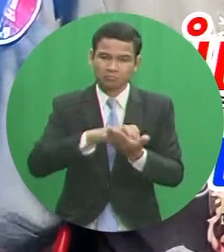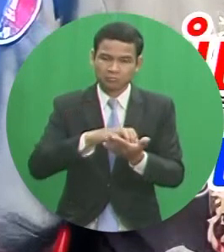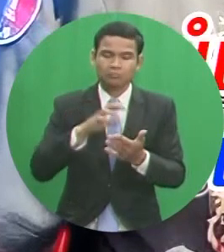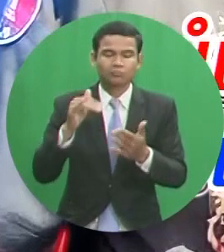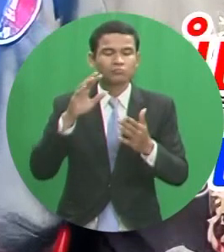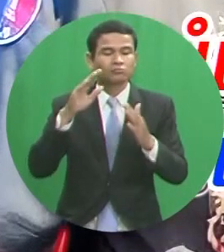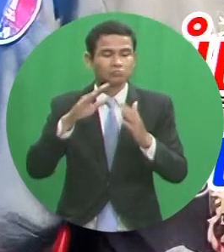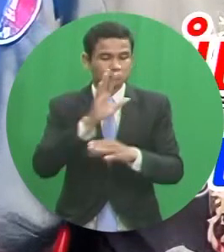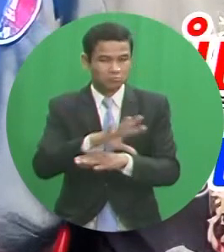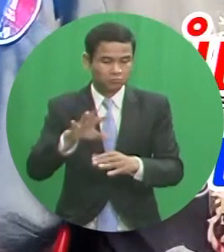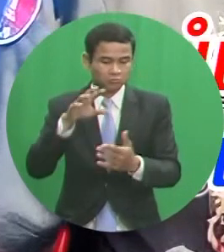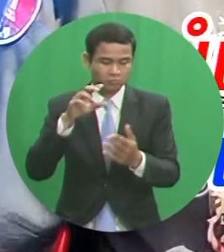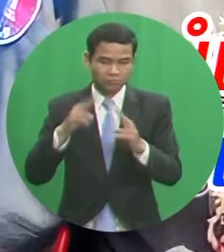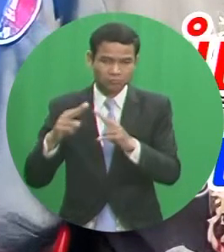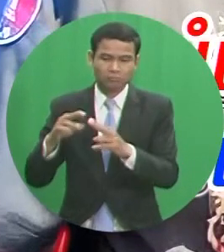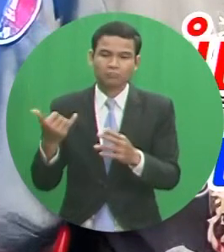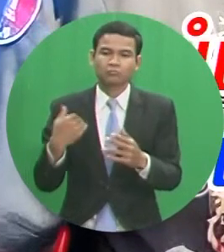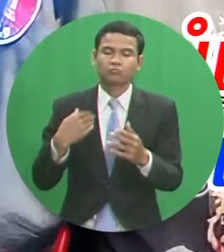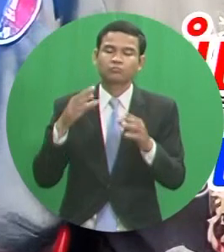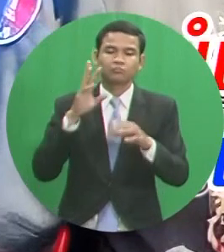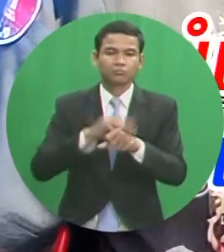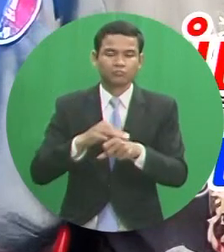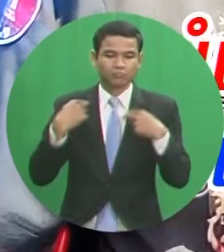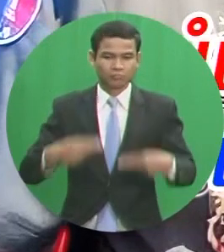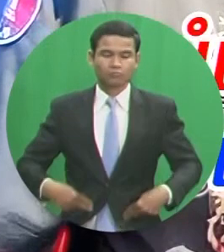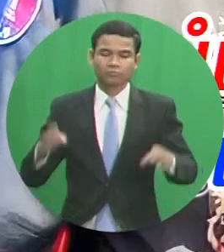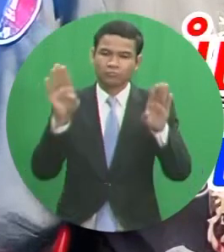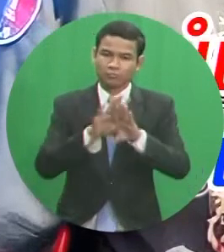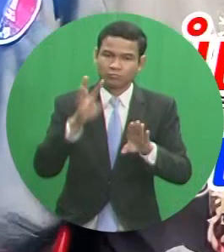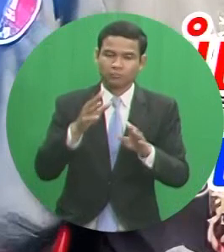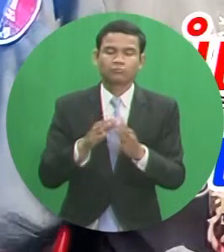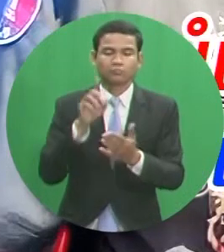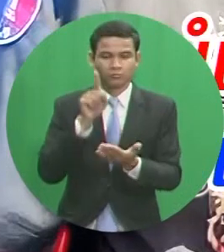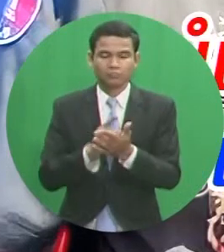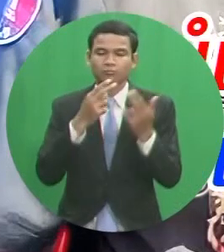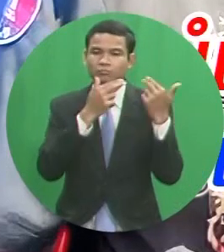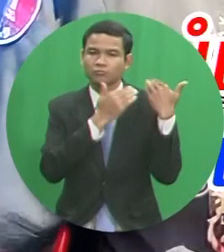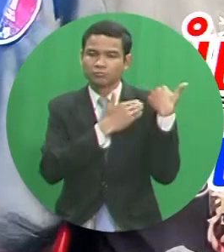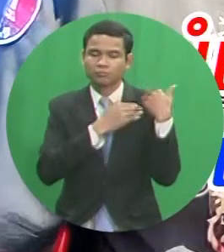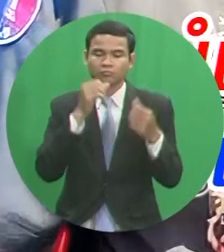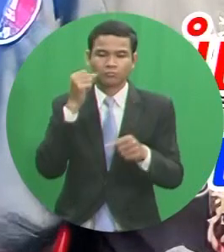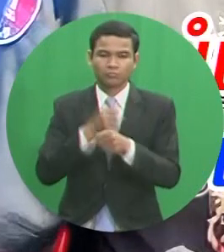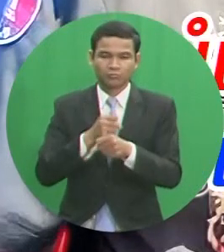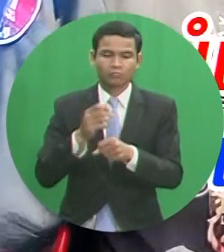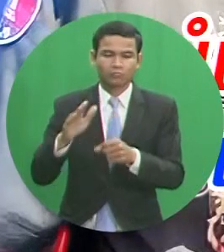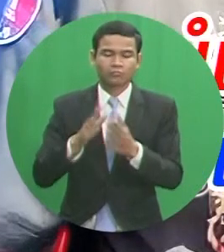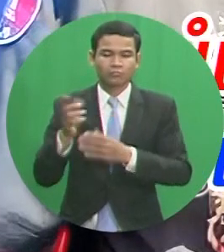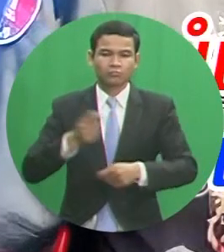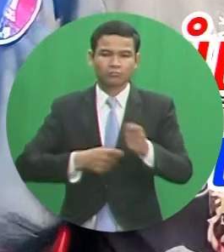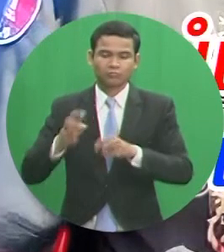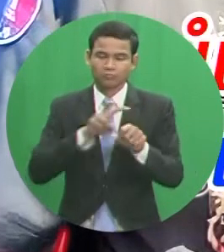มรองเหมือนแม่นกระซูมชอบบัดดีดูใช่ไหมพวกนี้จะกระตับประกันนายกากรมกองรัฐบาล